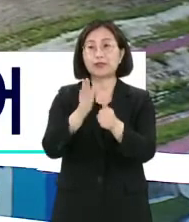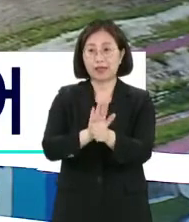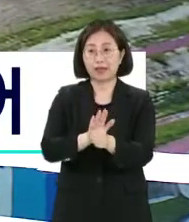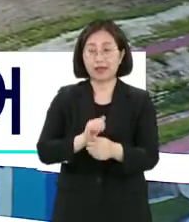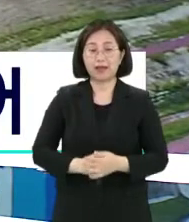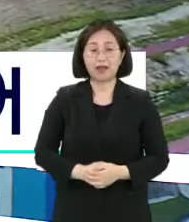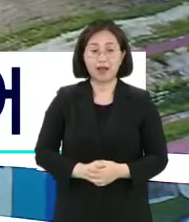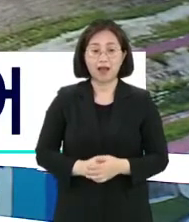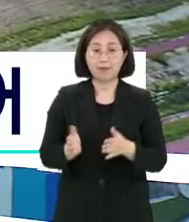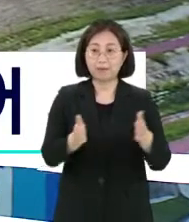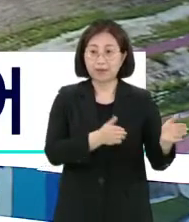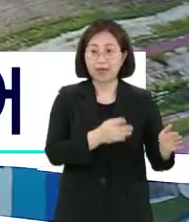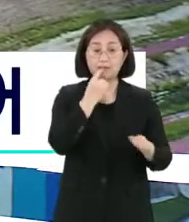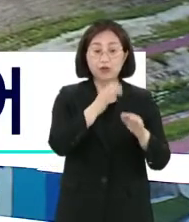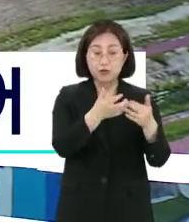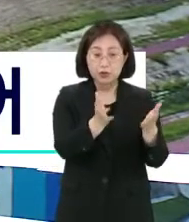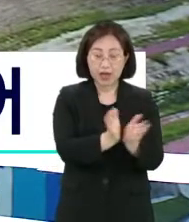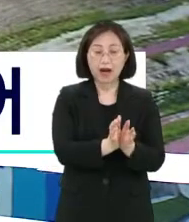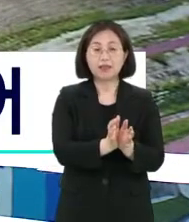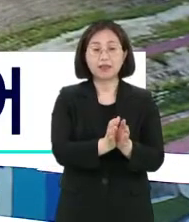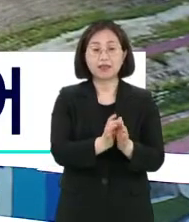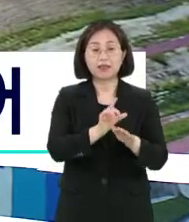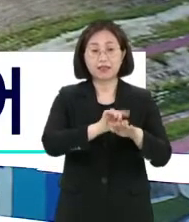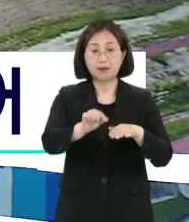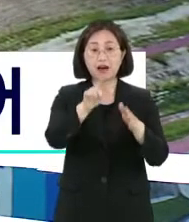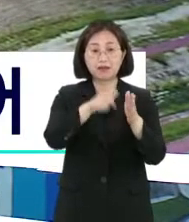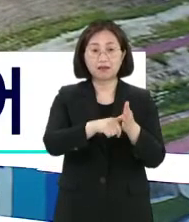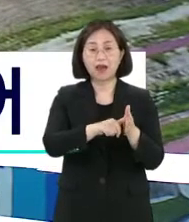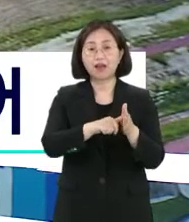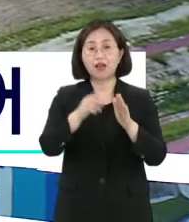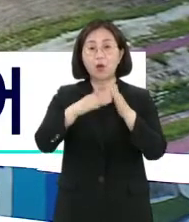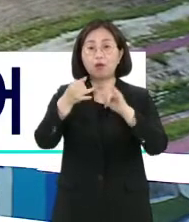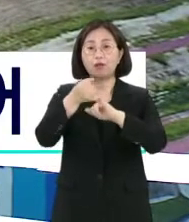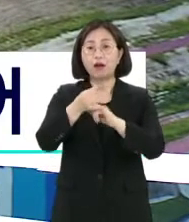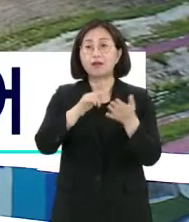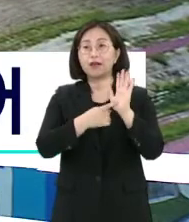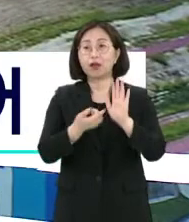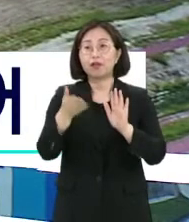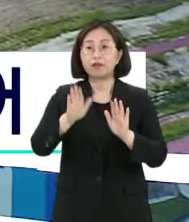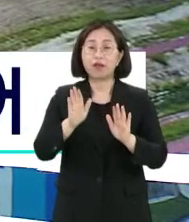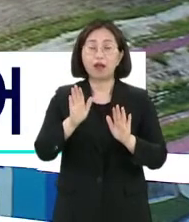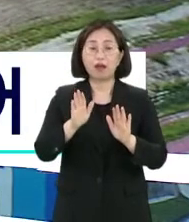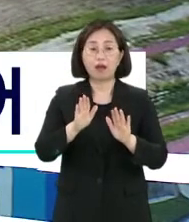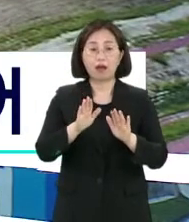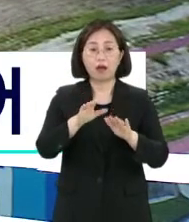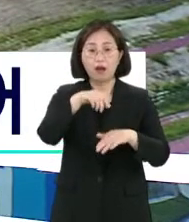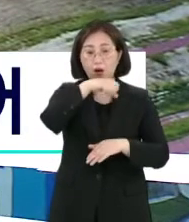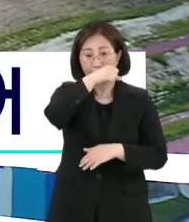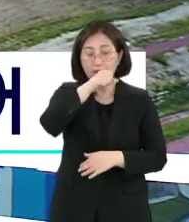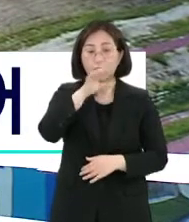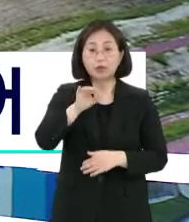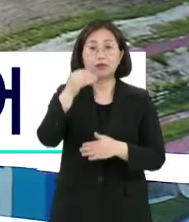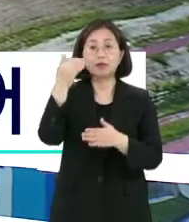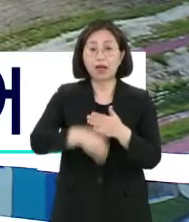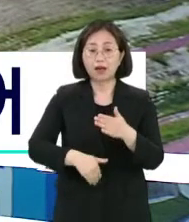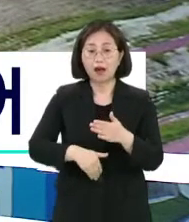나섰습니다. 반면 더불어민주당은 지방시대를 내세운 윤석열 정부가 지역균형발전 관련 예산을